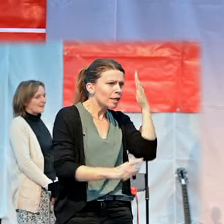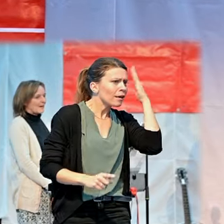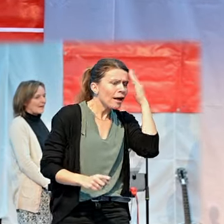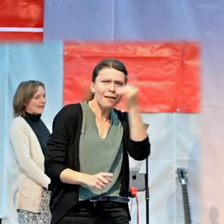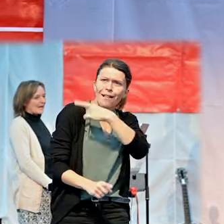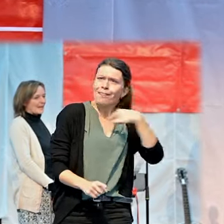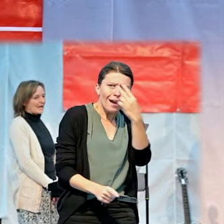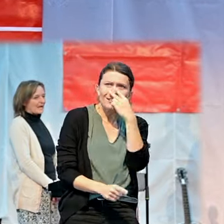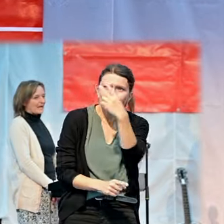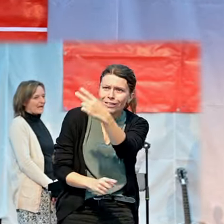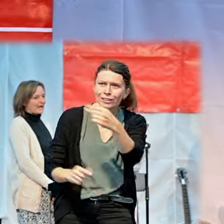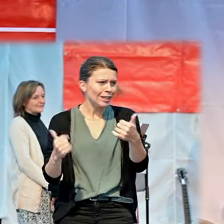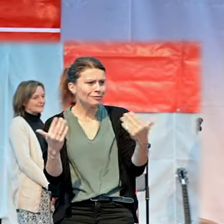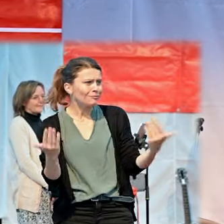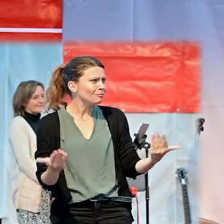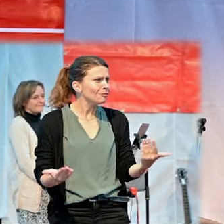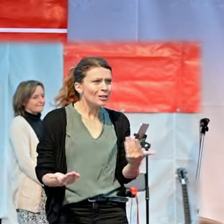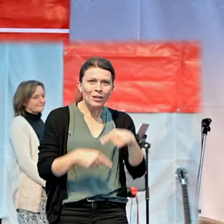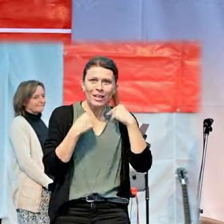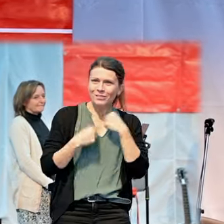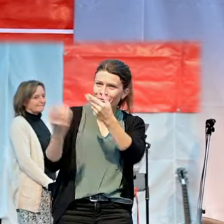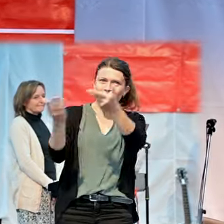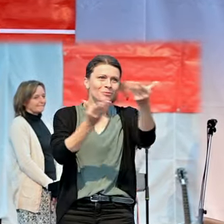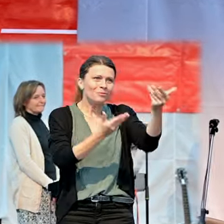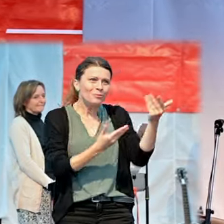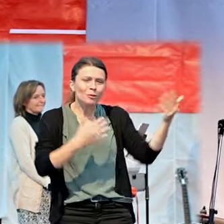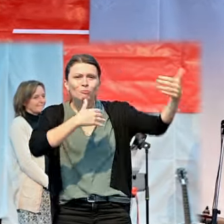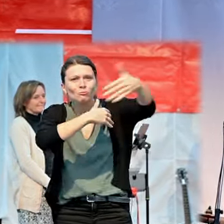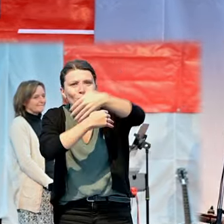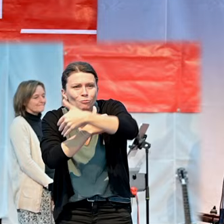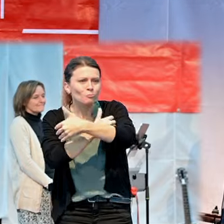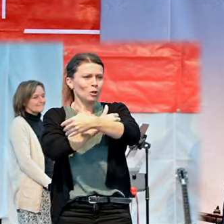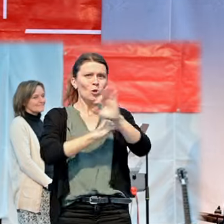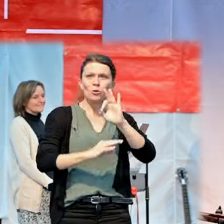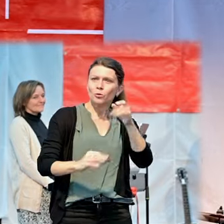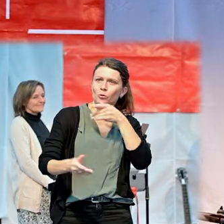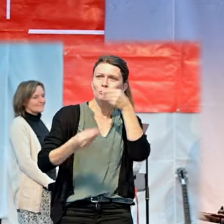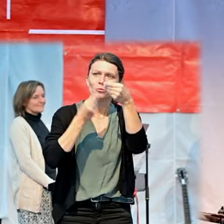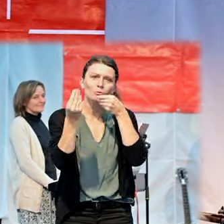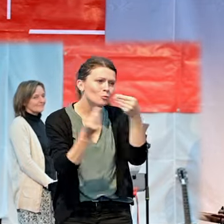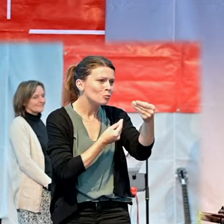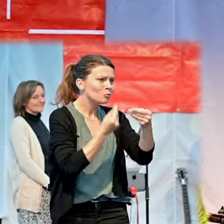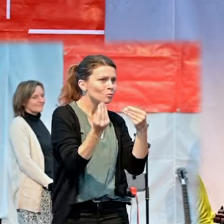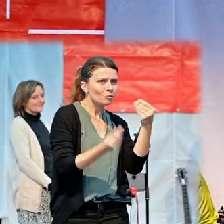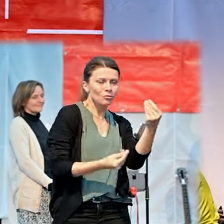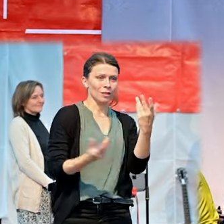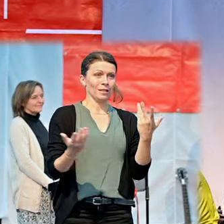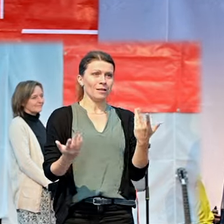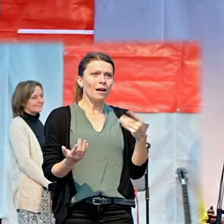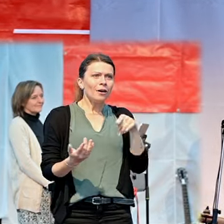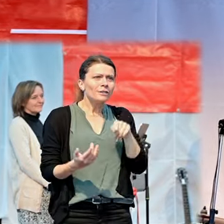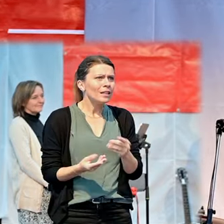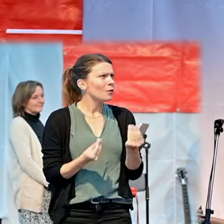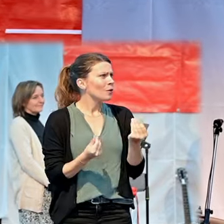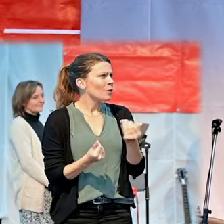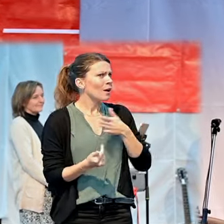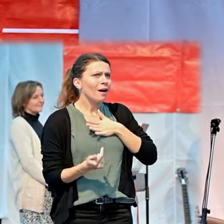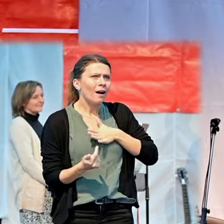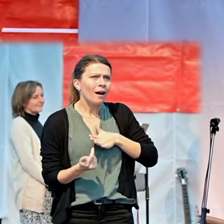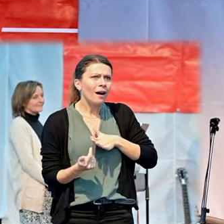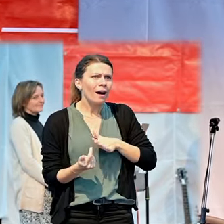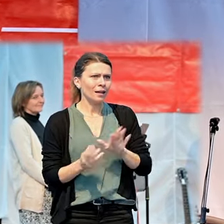nicht gesehen hast, wo du sie herzlich begrüßt hast, sie umarmt, ein gutes Wort, ein lieber Blick. Und das ist so